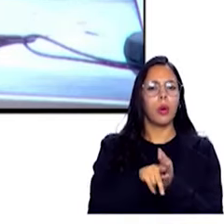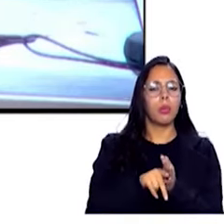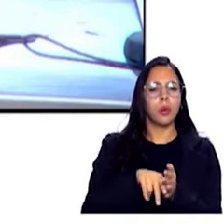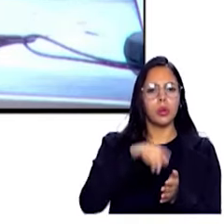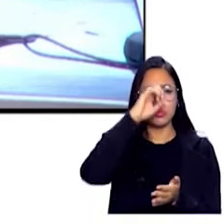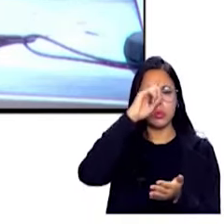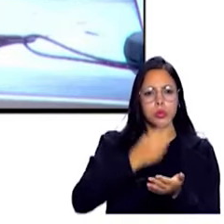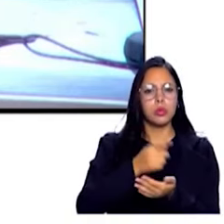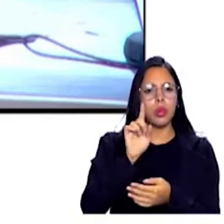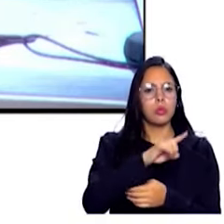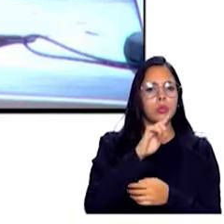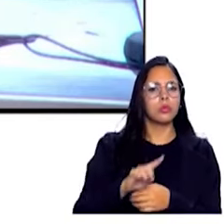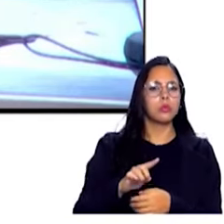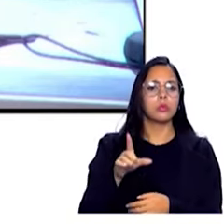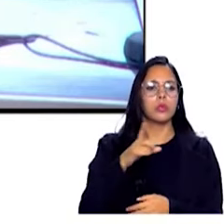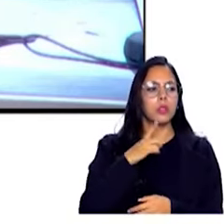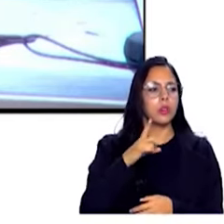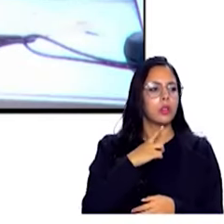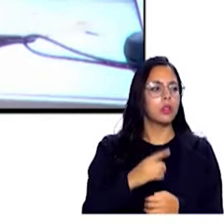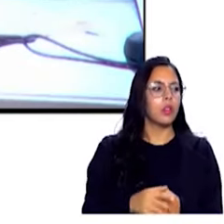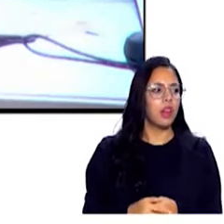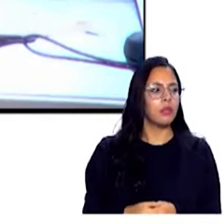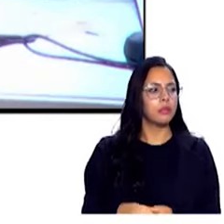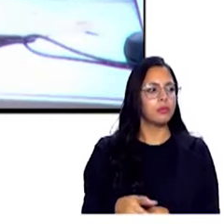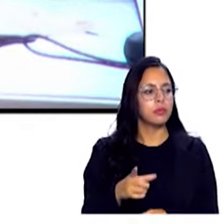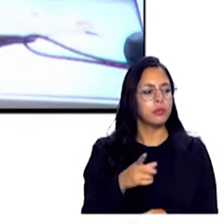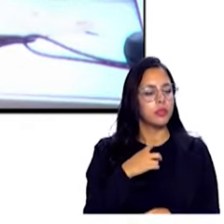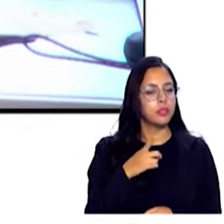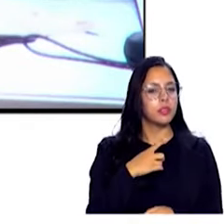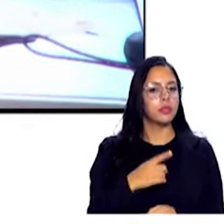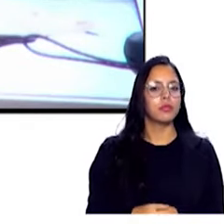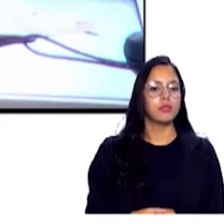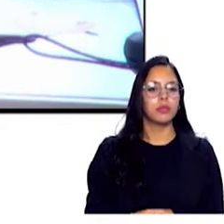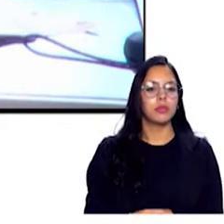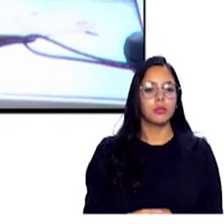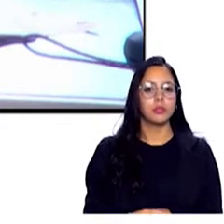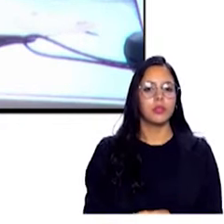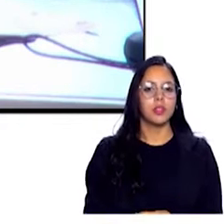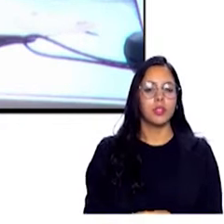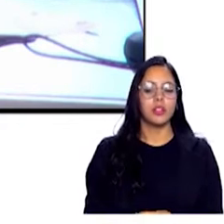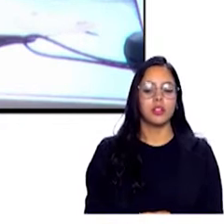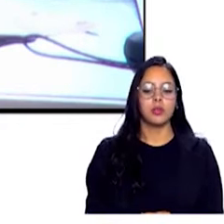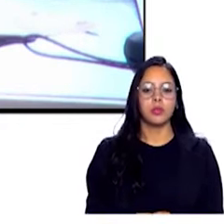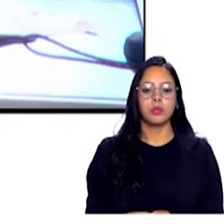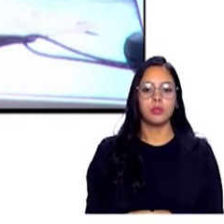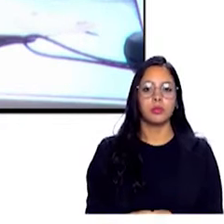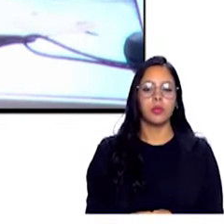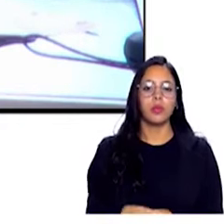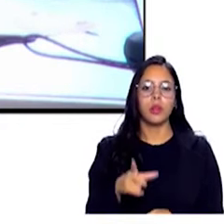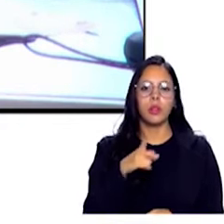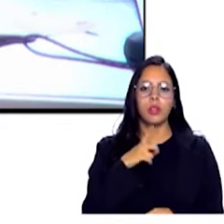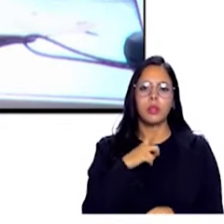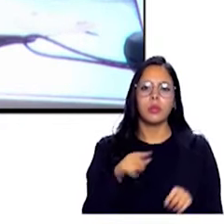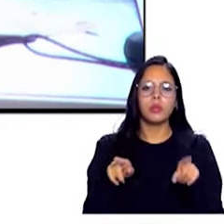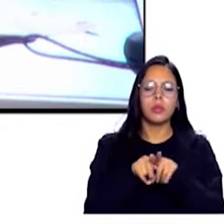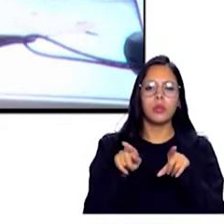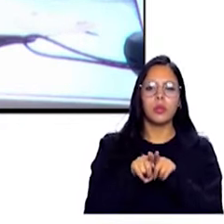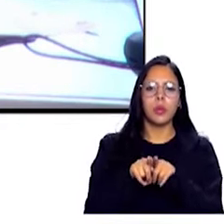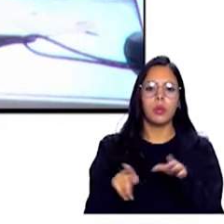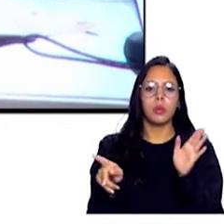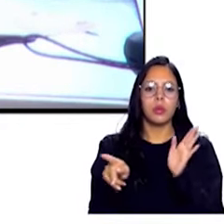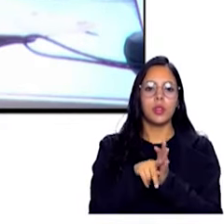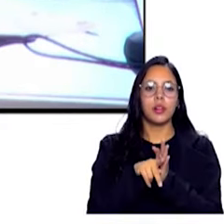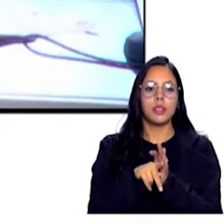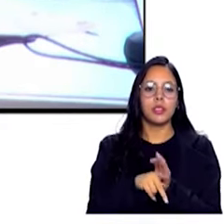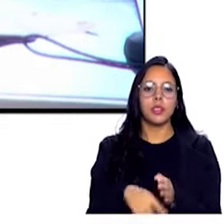des cours suprêmes en réalité ET vous le verrez tout à l'heure avec un rapport de réflexion de la